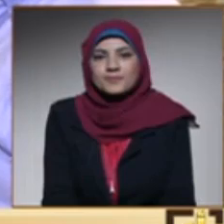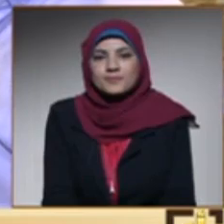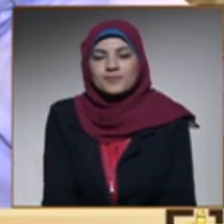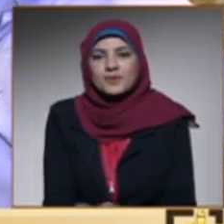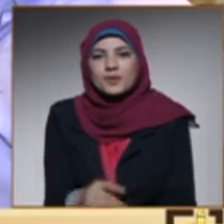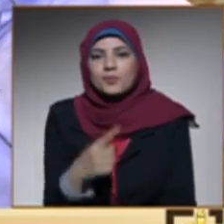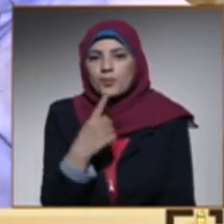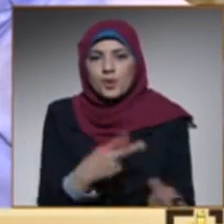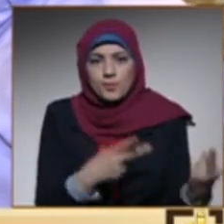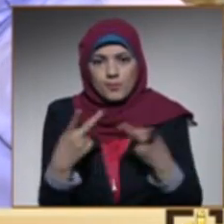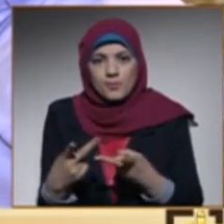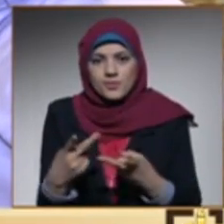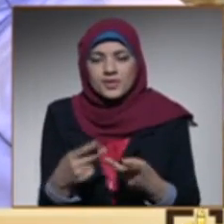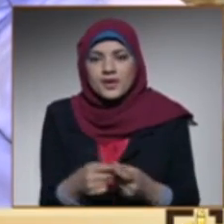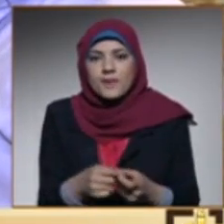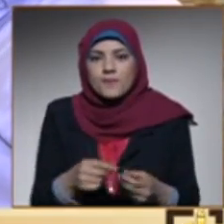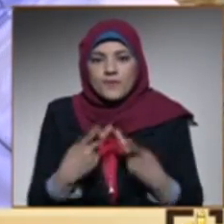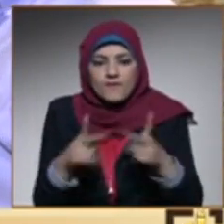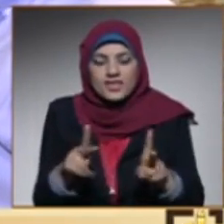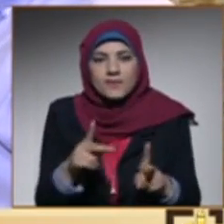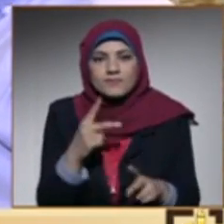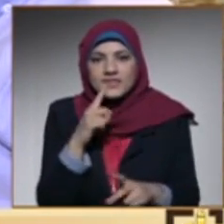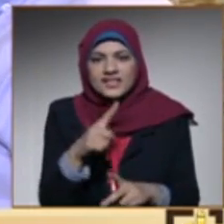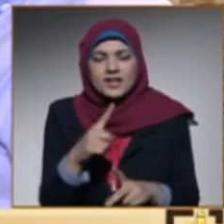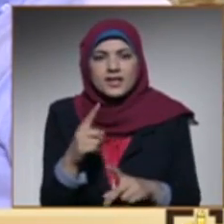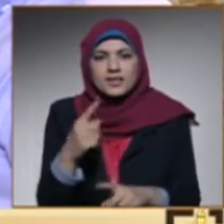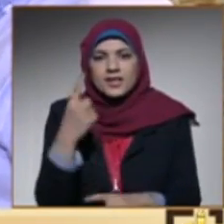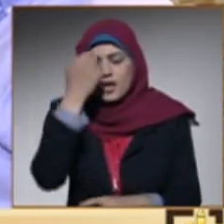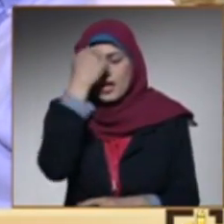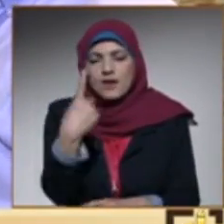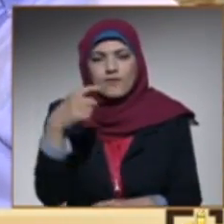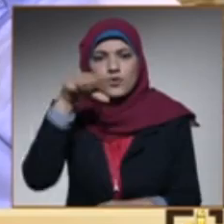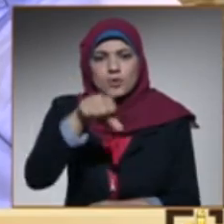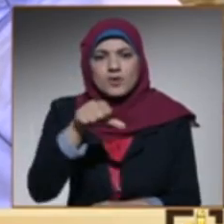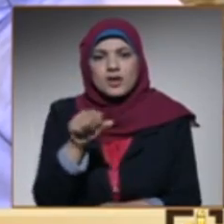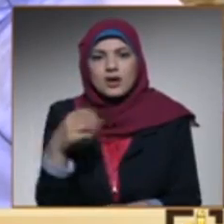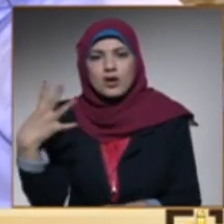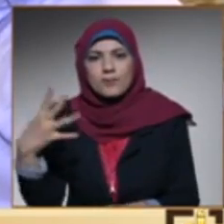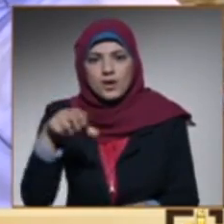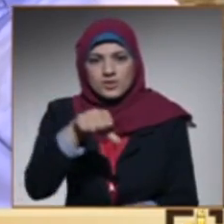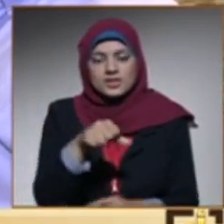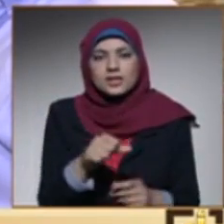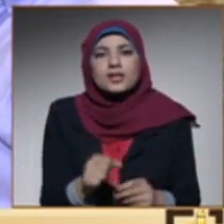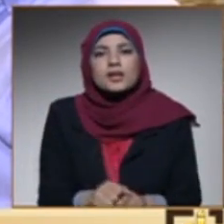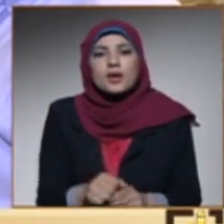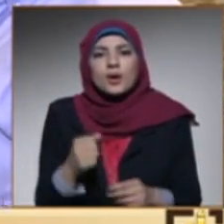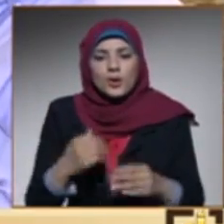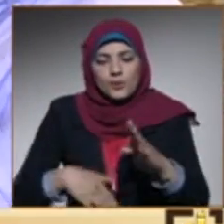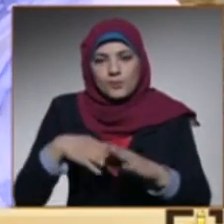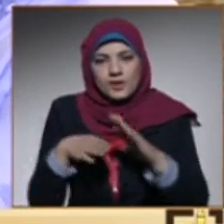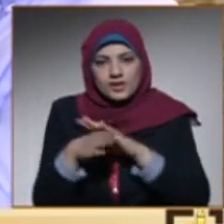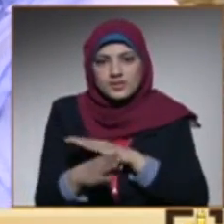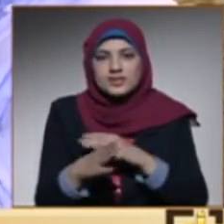بيقول لك المطعم فتح من 94، هو استاذ رضا هو نزل في اول ما جه من المطعم 2006